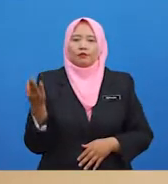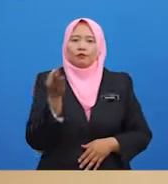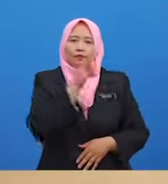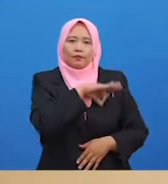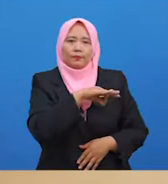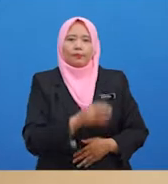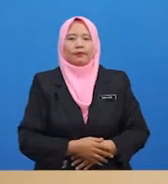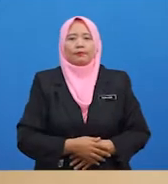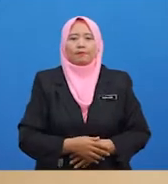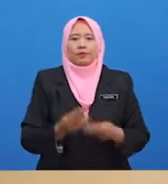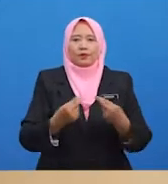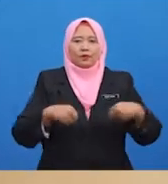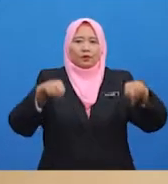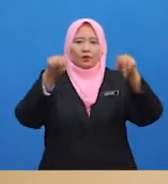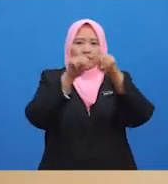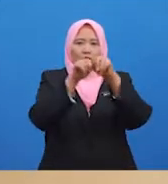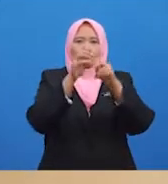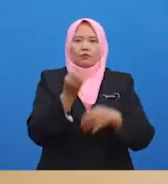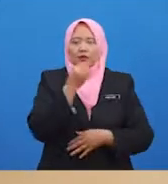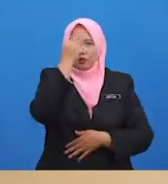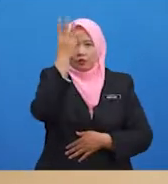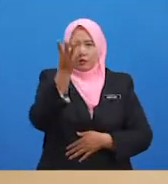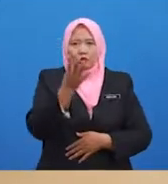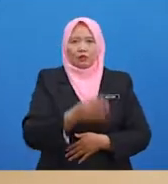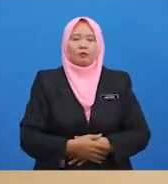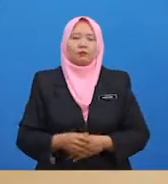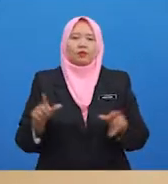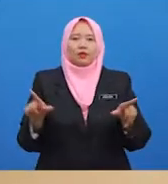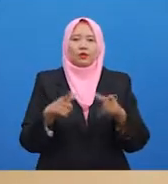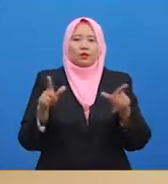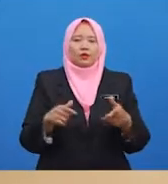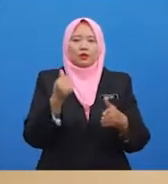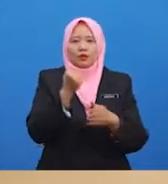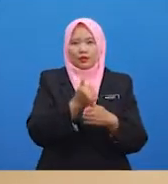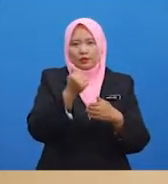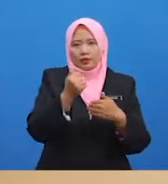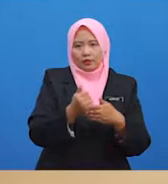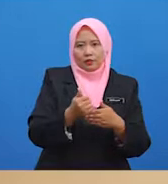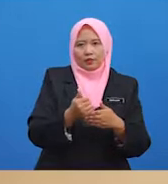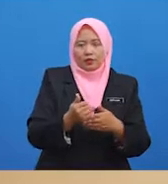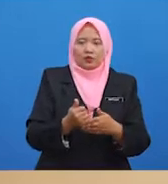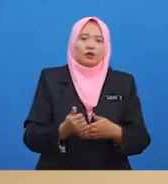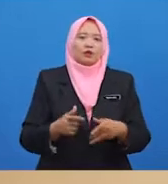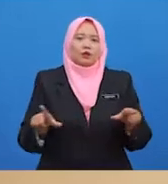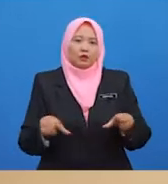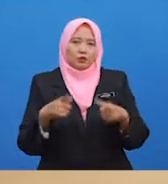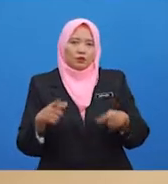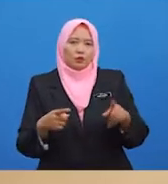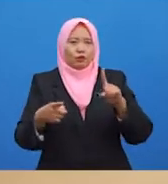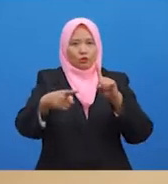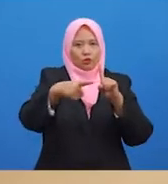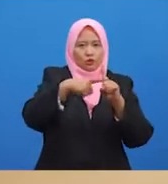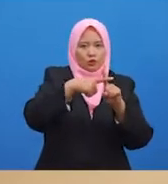Nilai merupakan aspek yang menerangkan perihal perlakuan atau tingkah laku positif seseorang yang